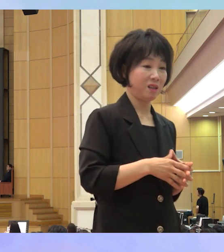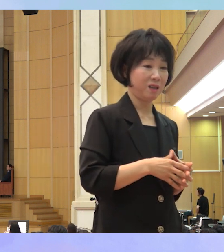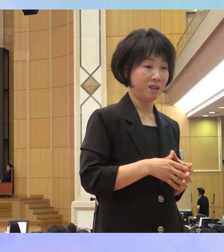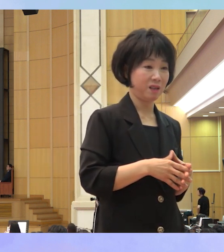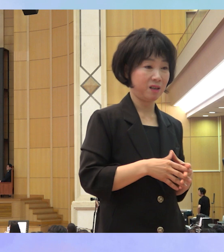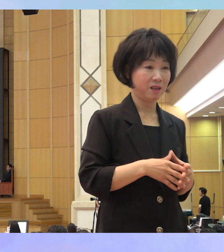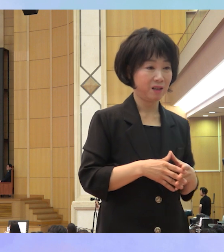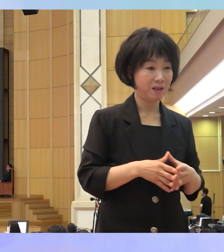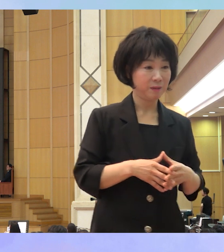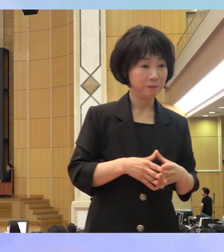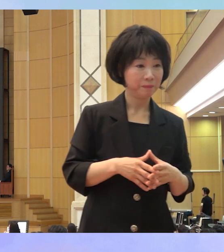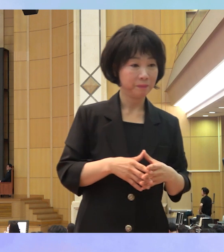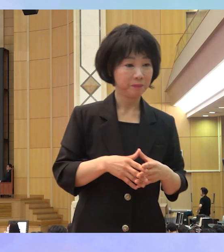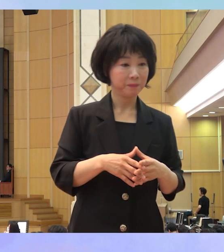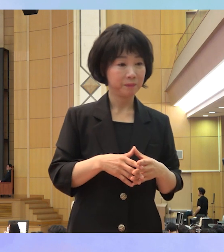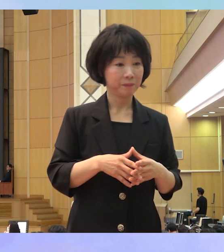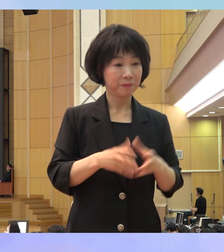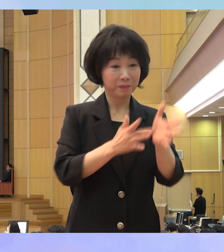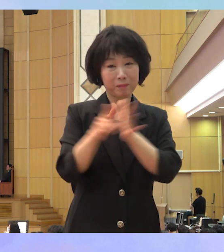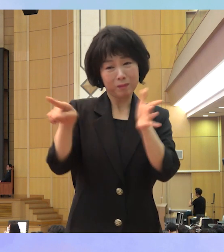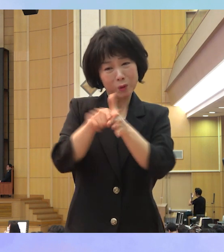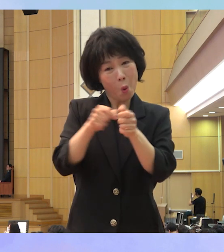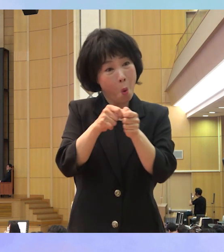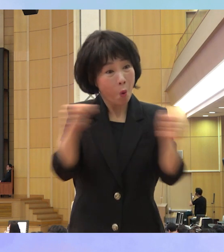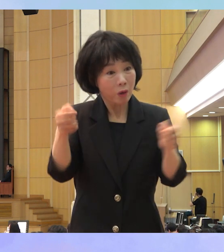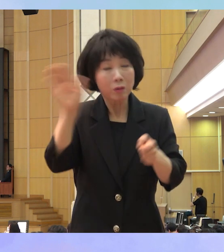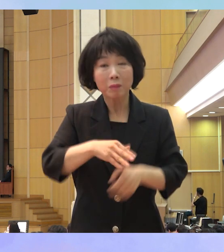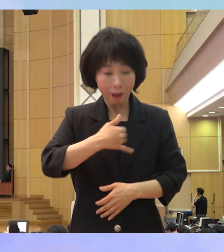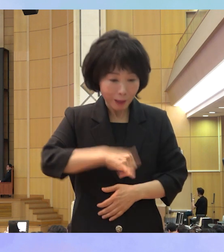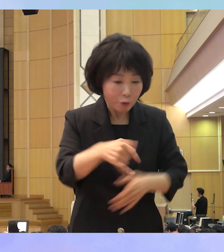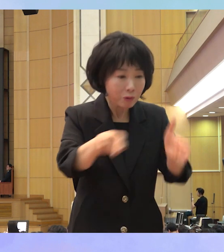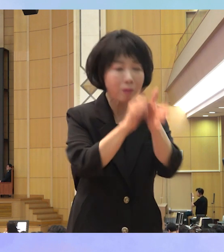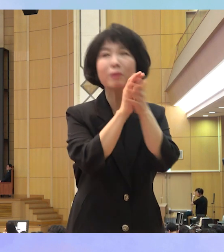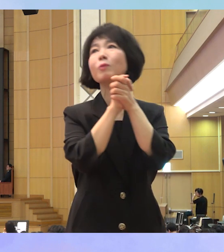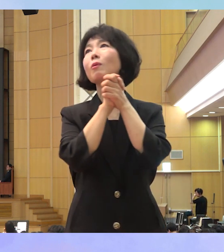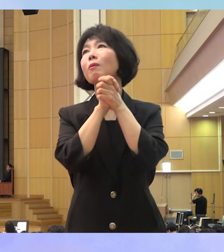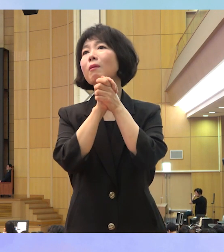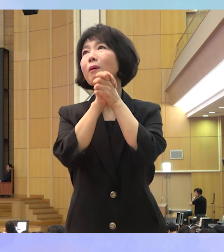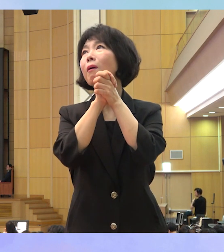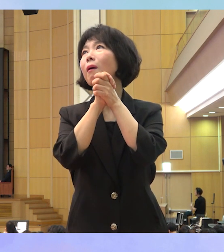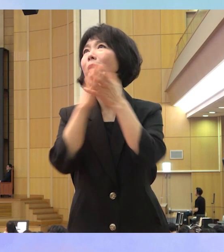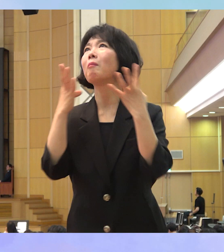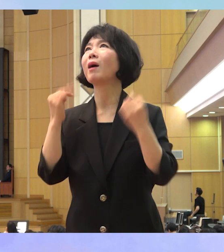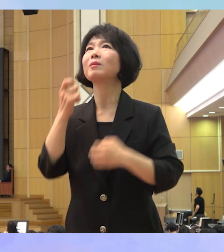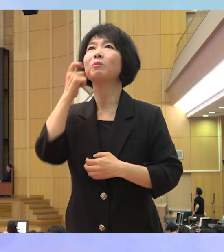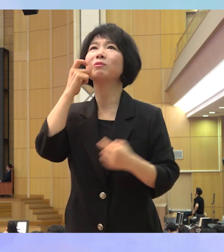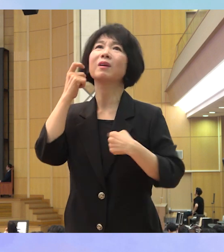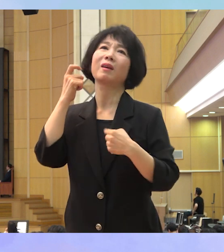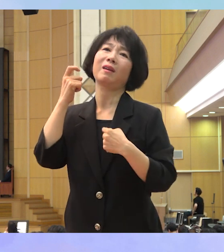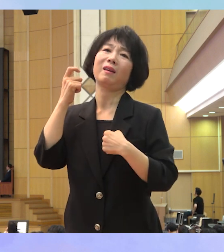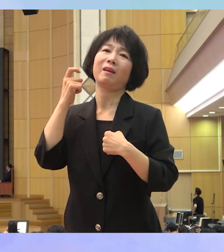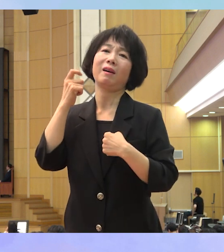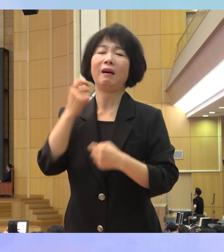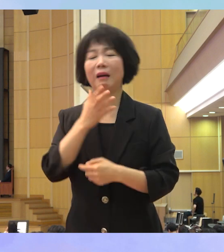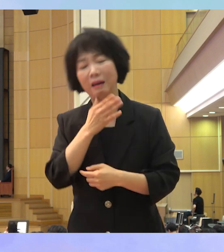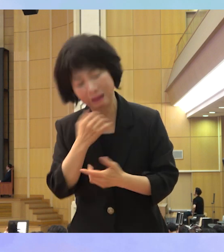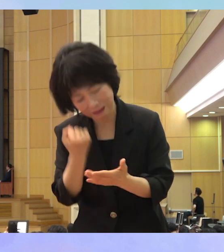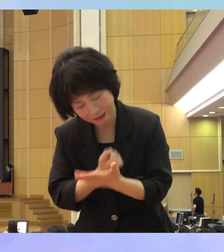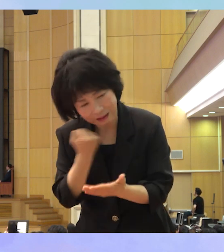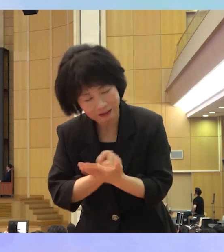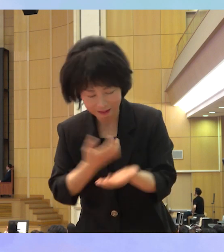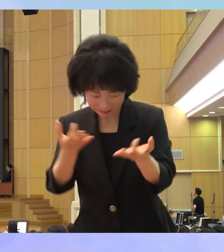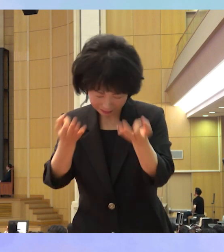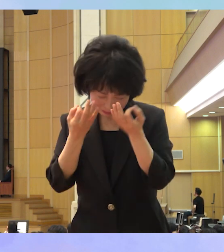순간순간 수시로 나는 그냥 기도를 하는 것 같아. 내 자녀들에 대해서 항상 내 자녀들이 영원히 잘 되기를 바라고. 지금은